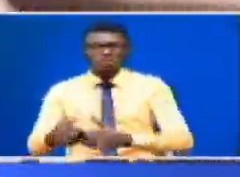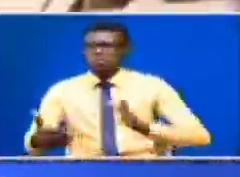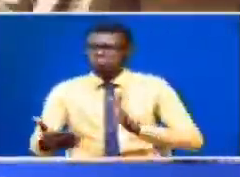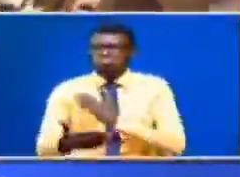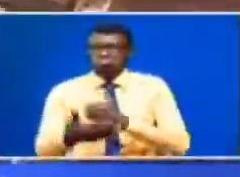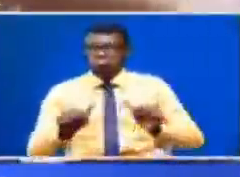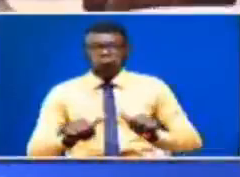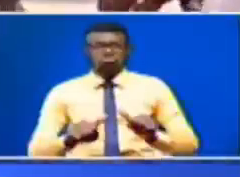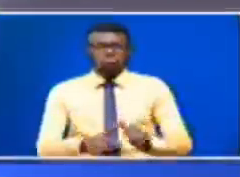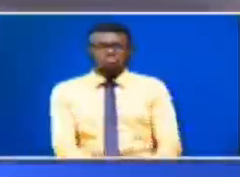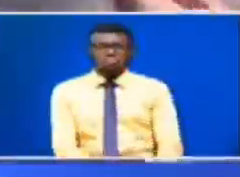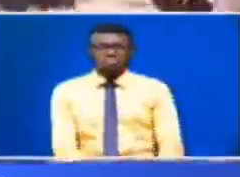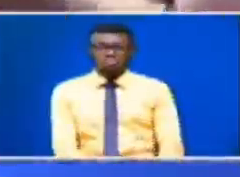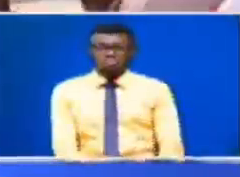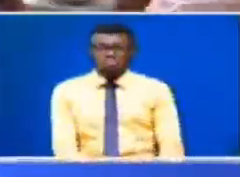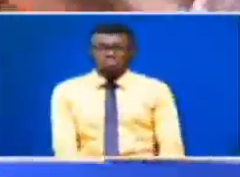kutumbuiza.